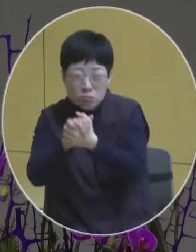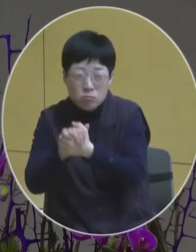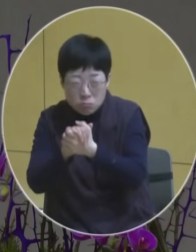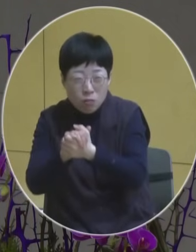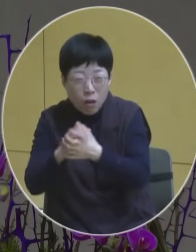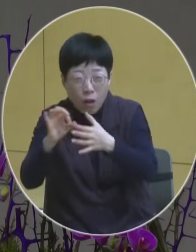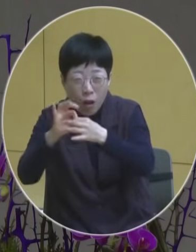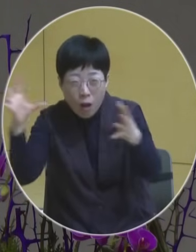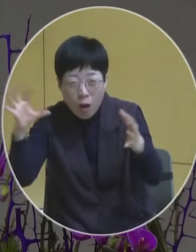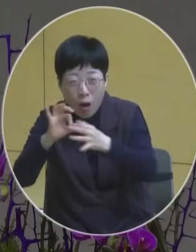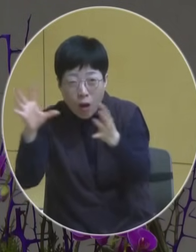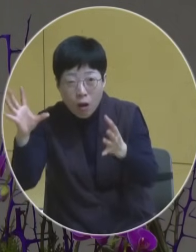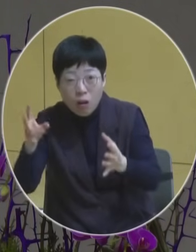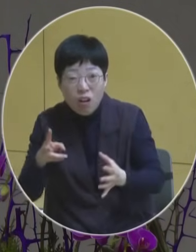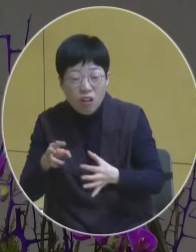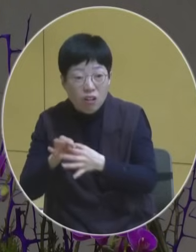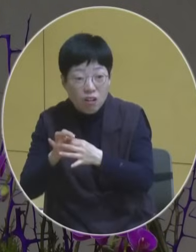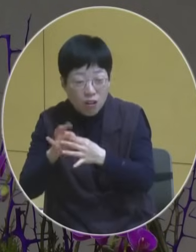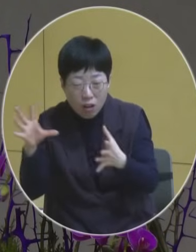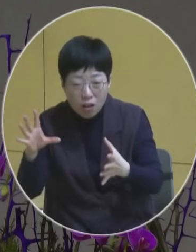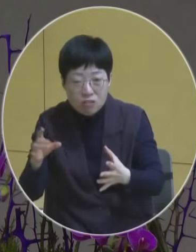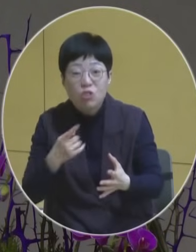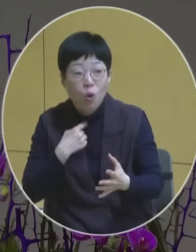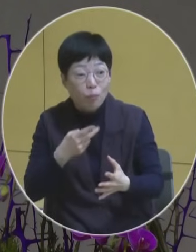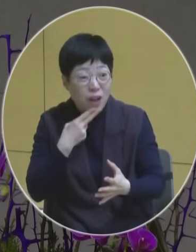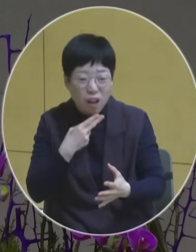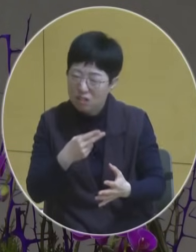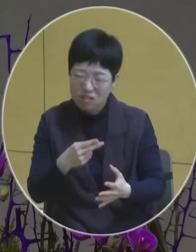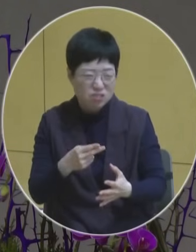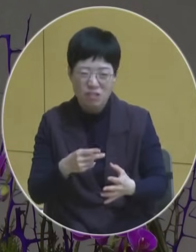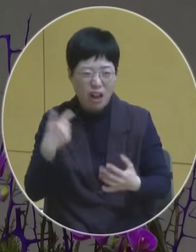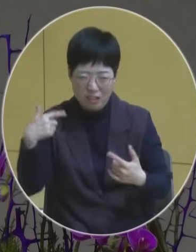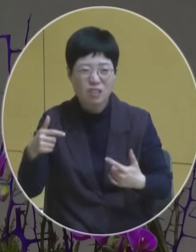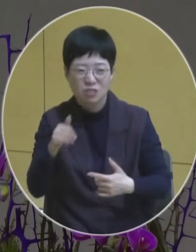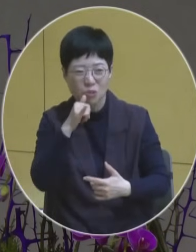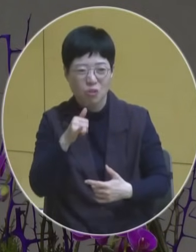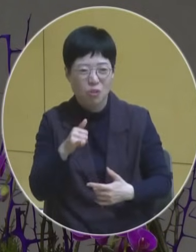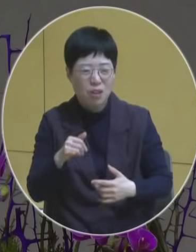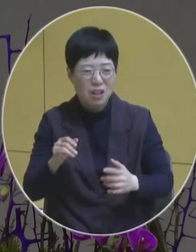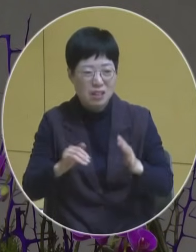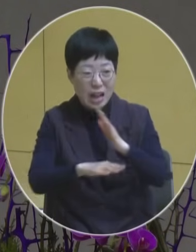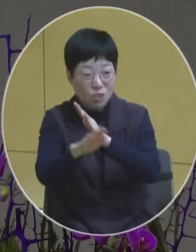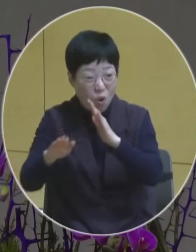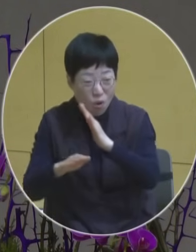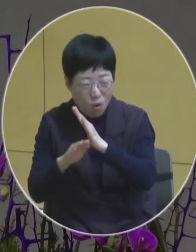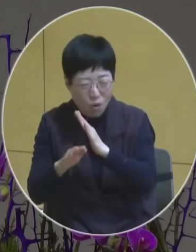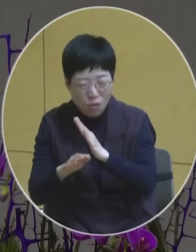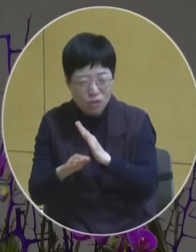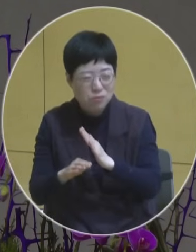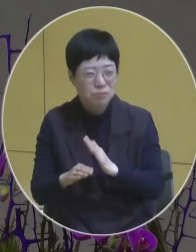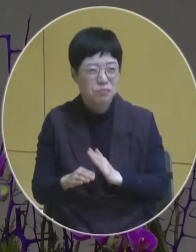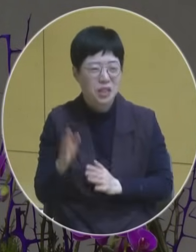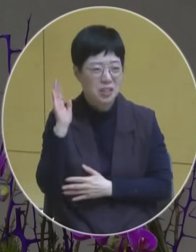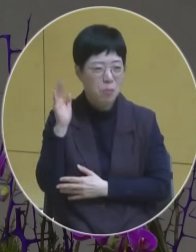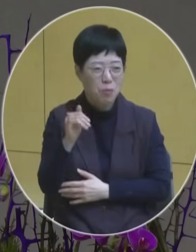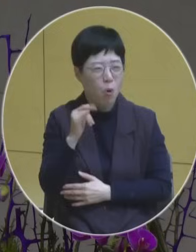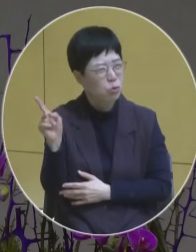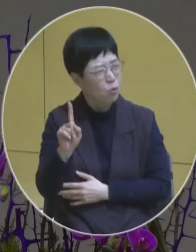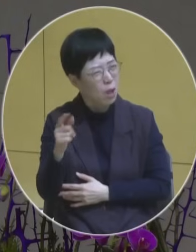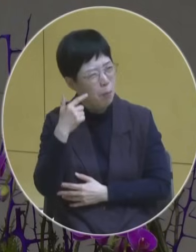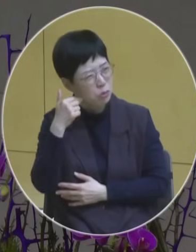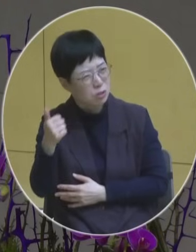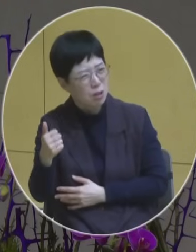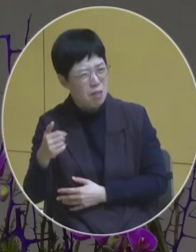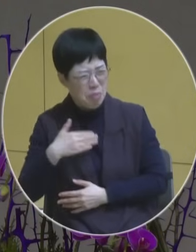없다고 생각해요. 그런데 상대방에게 물어봐야 돼요. 가정사에 가면서 옛날에 그 아버지가